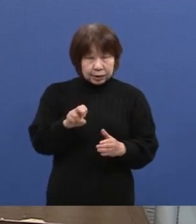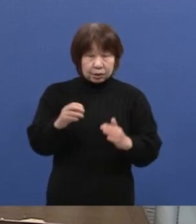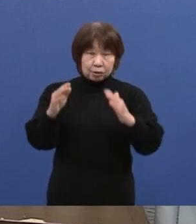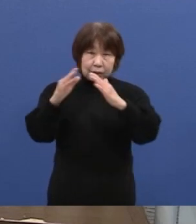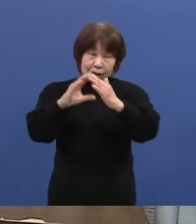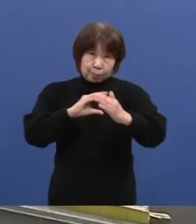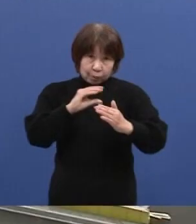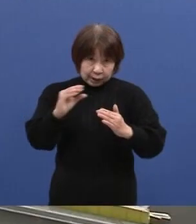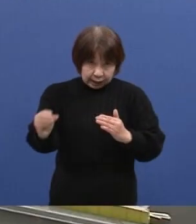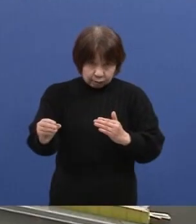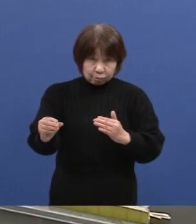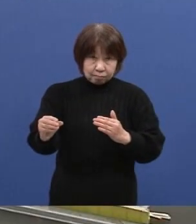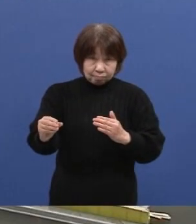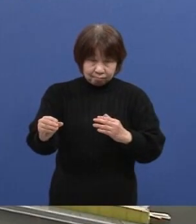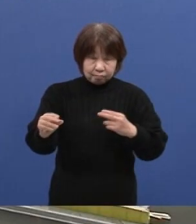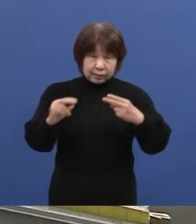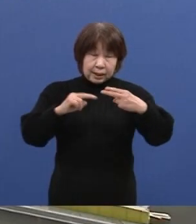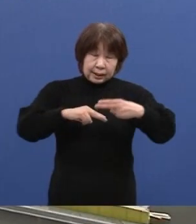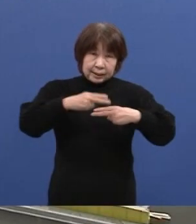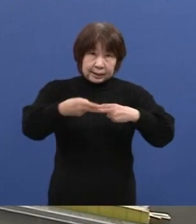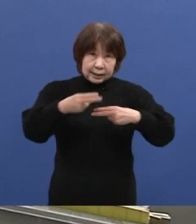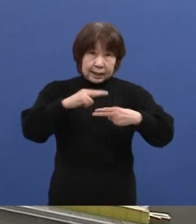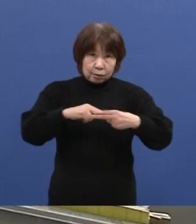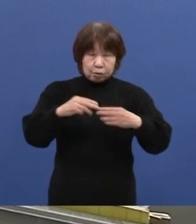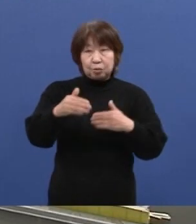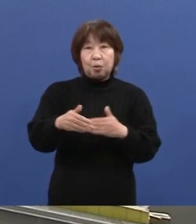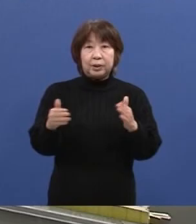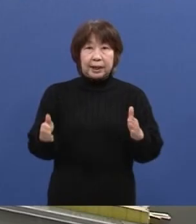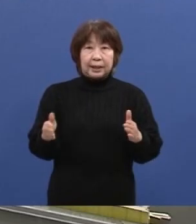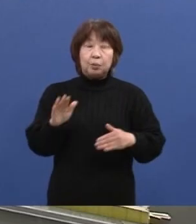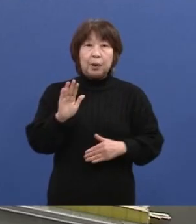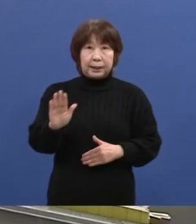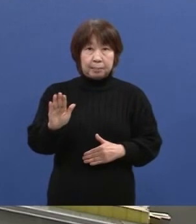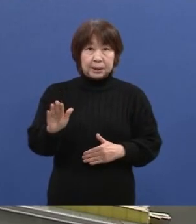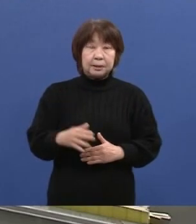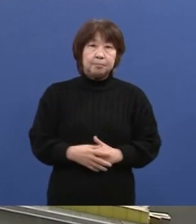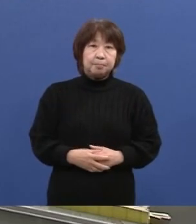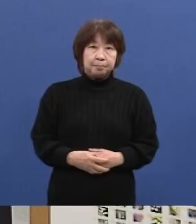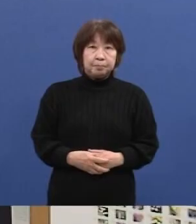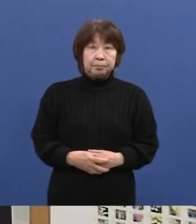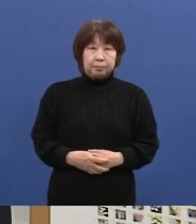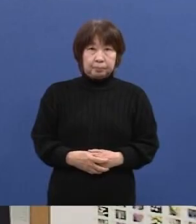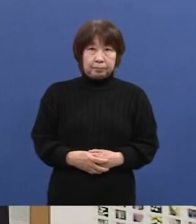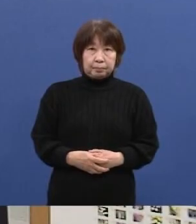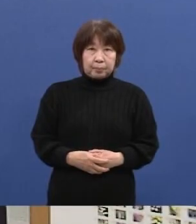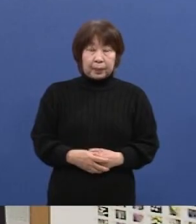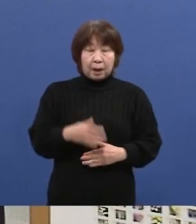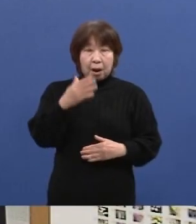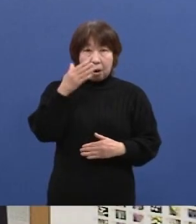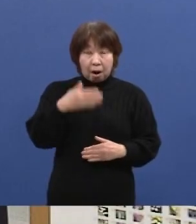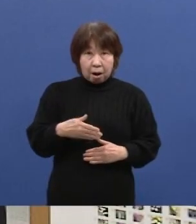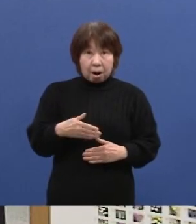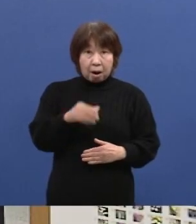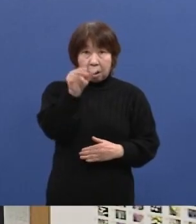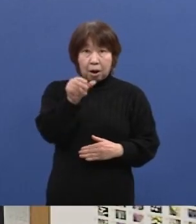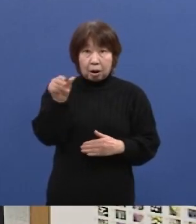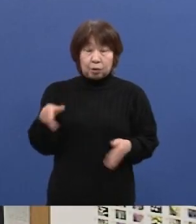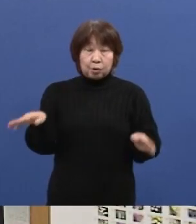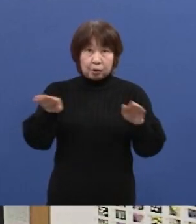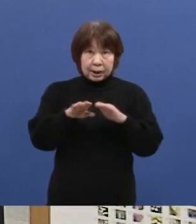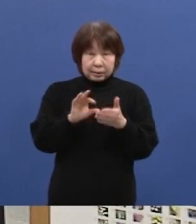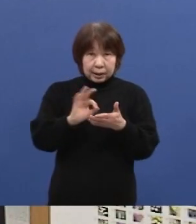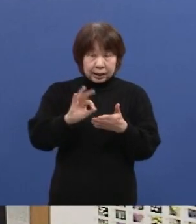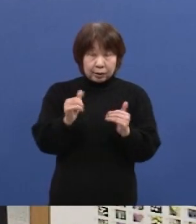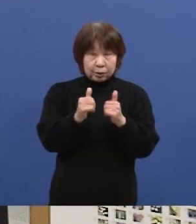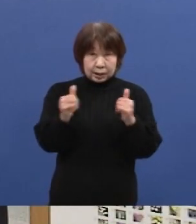度まで持ち帰ることができるリサイクルコーナーなどもあります。 いや、図書館には利用者が探し